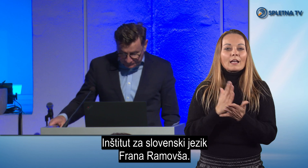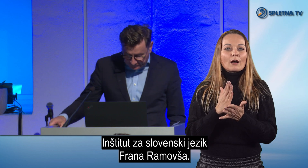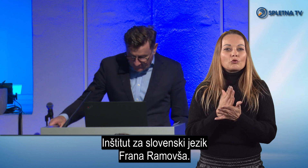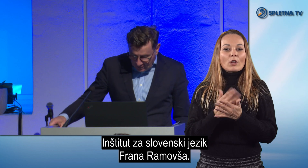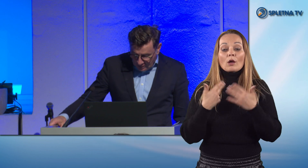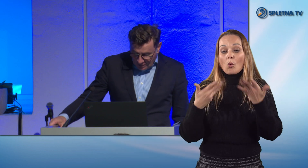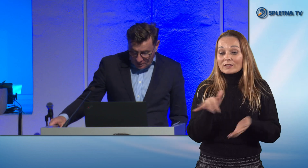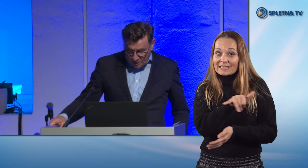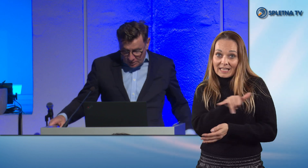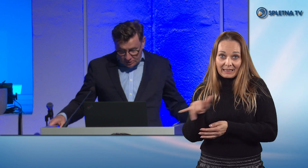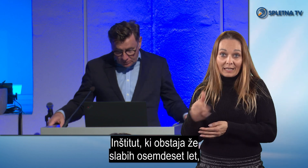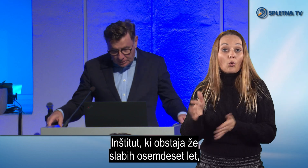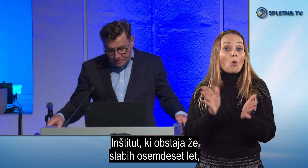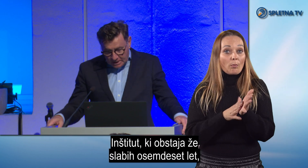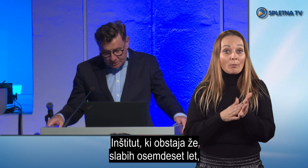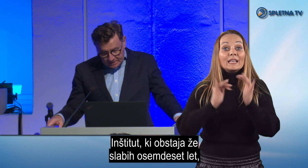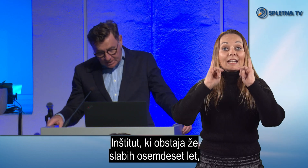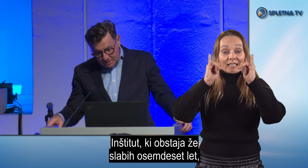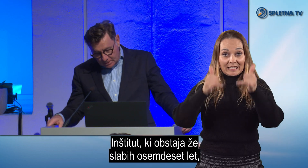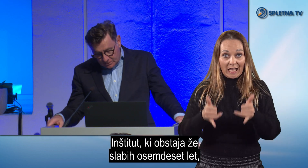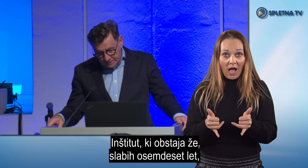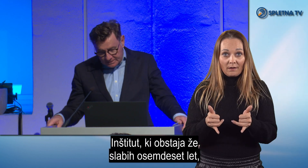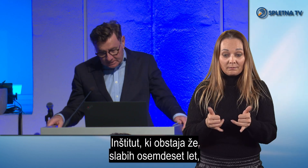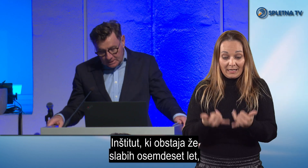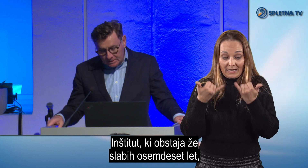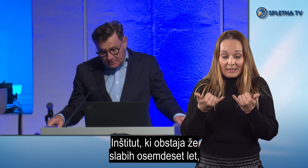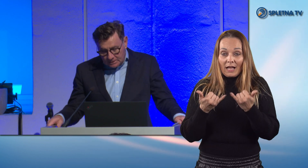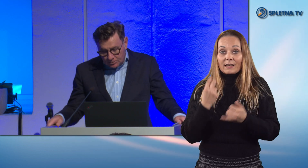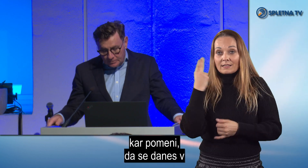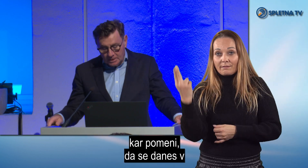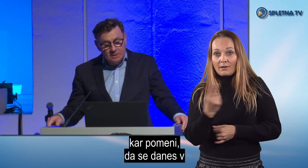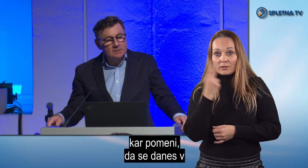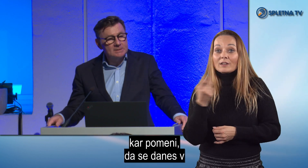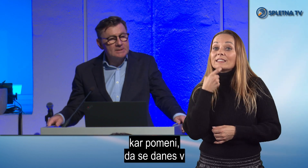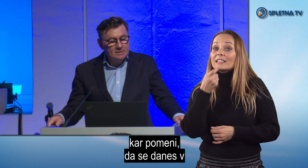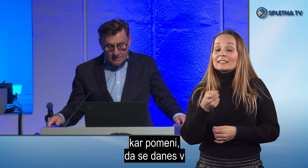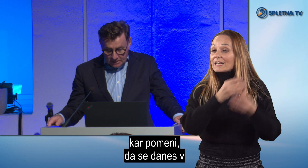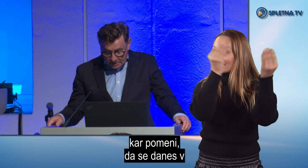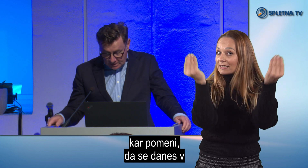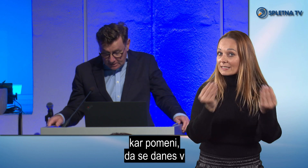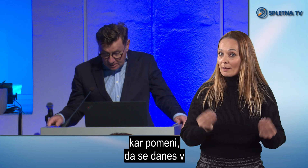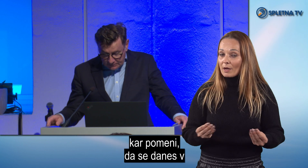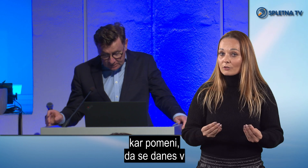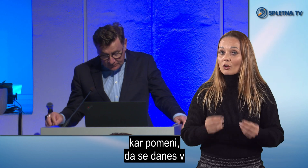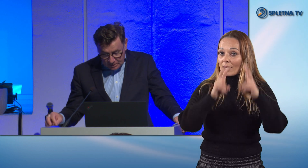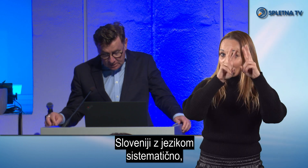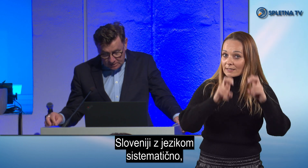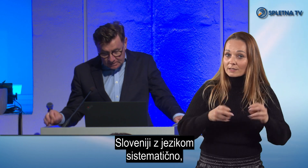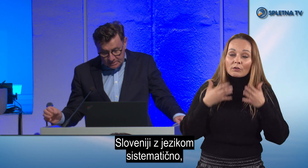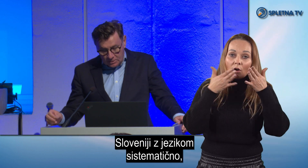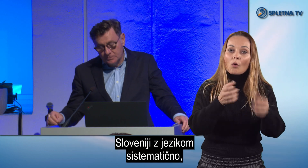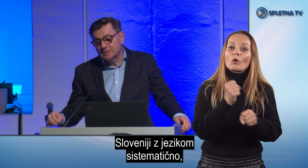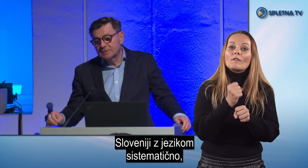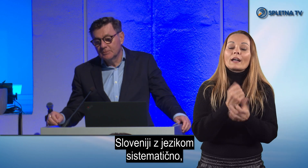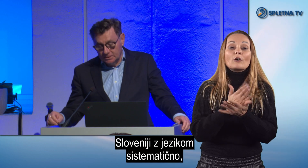Ramovša. Inštitut, ki obstaja že slabih 80 let, kar pomeni, da se danes v Sloveniji